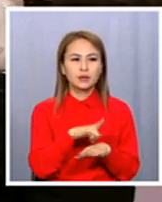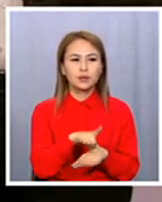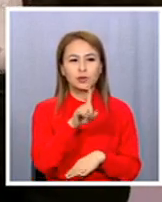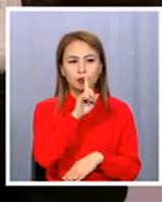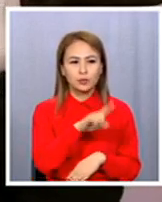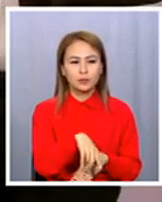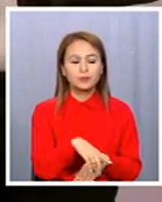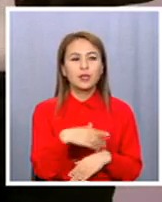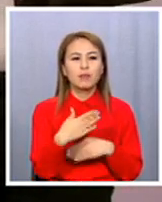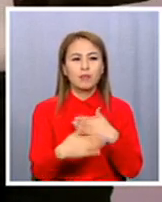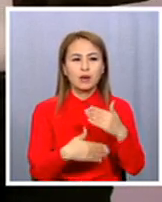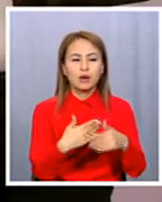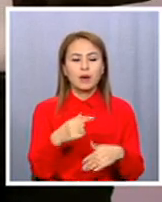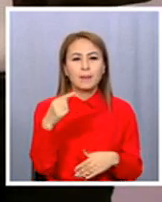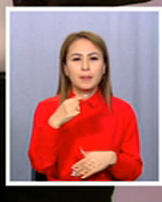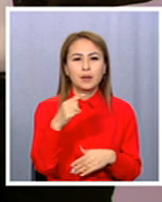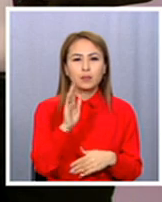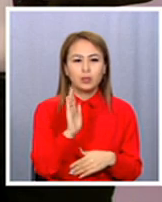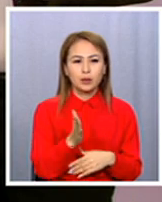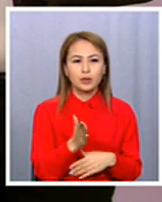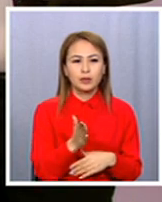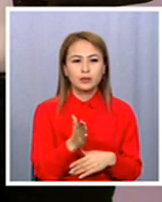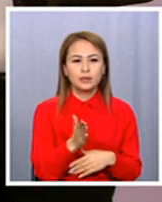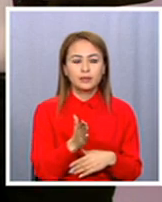Бара-бара мың болар.